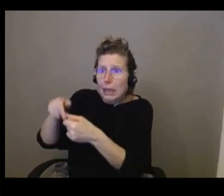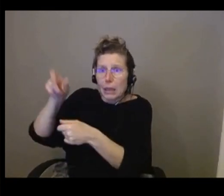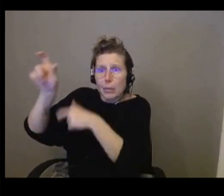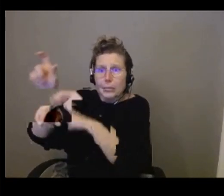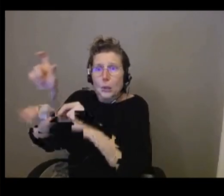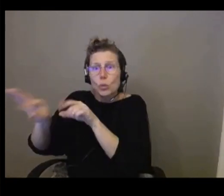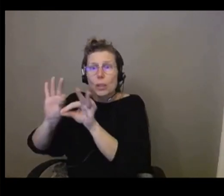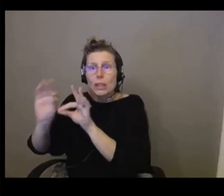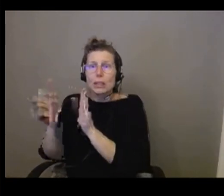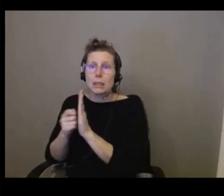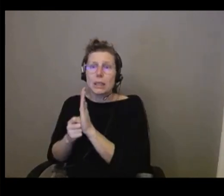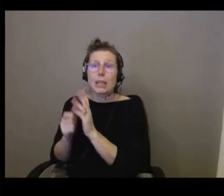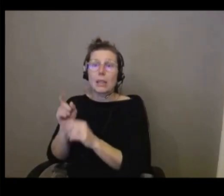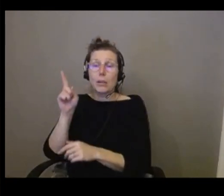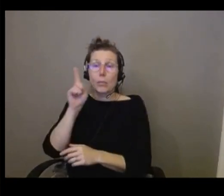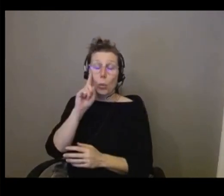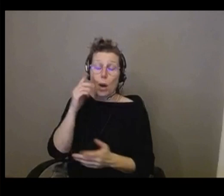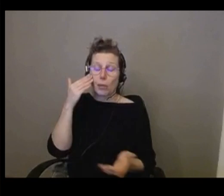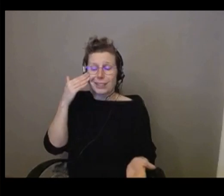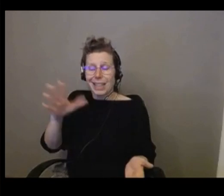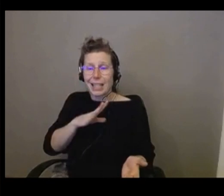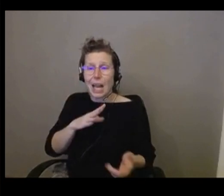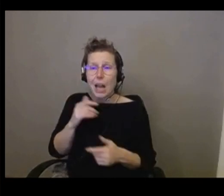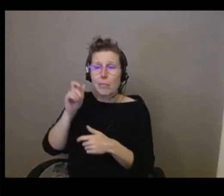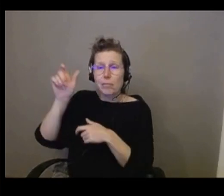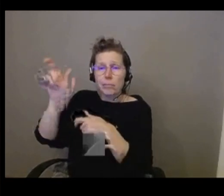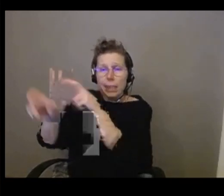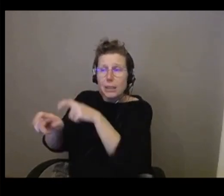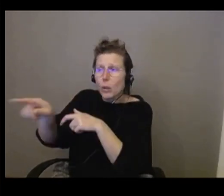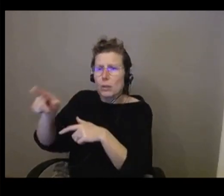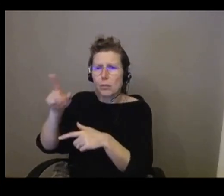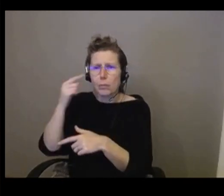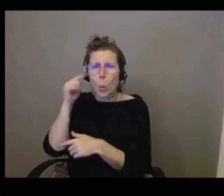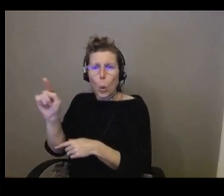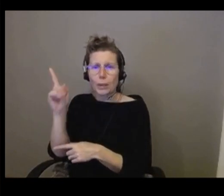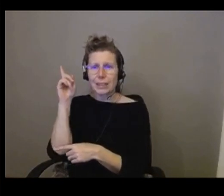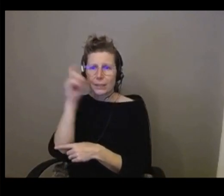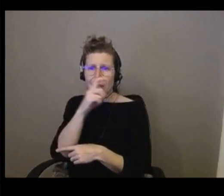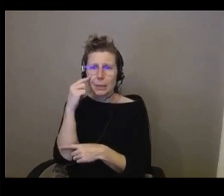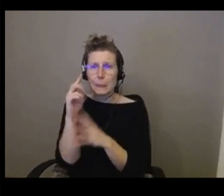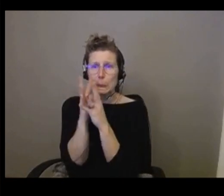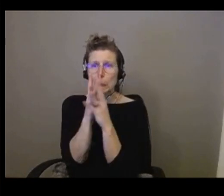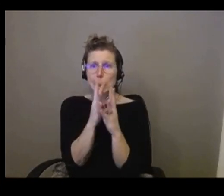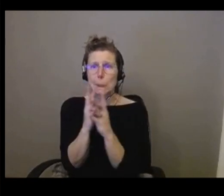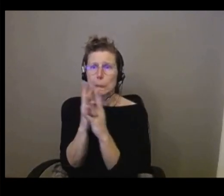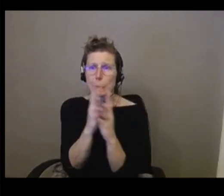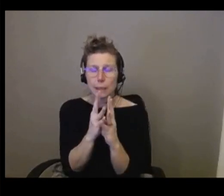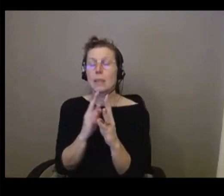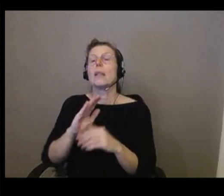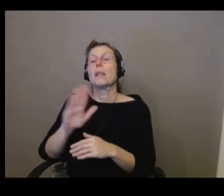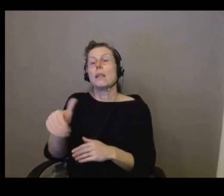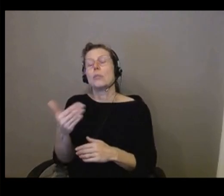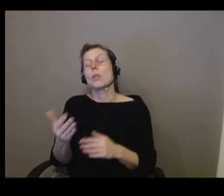être dans un mode qui va être plein de voyageurs. Donc voilà, la question de la préparation et du confort de voyage, elle